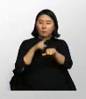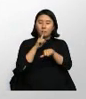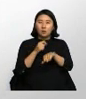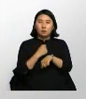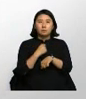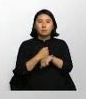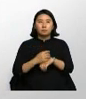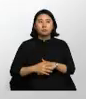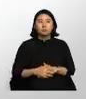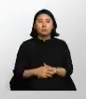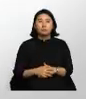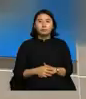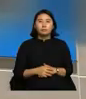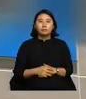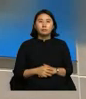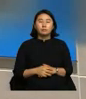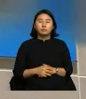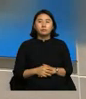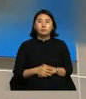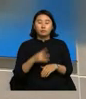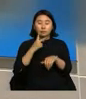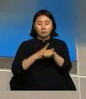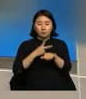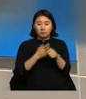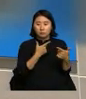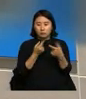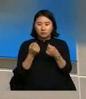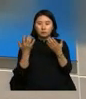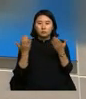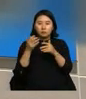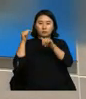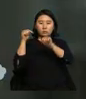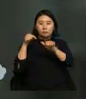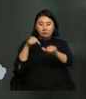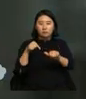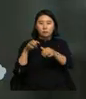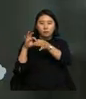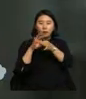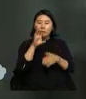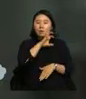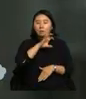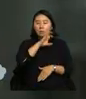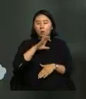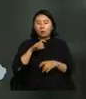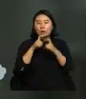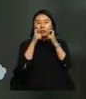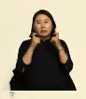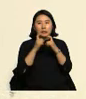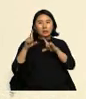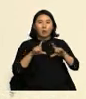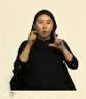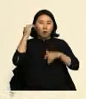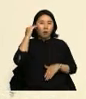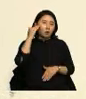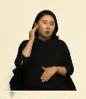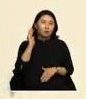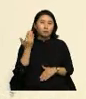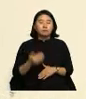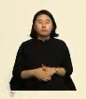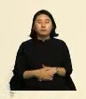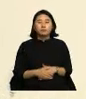차례 요구하기도 했다는 겁니다. 교사들은 이 같은 업무 지시가 수시로 이루어지면서 사생활에도 큰 영향을 받았다고